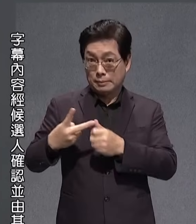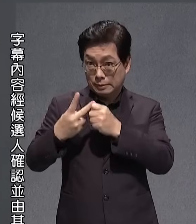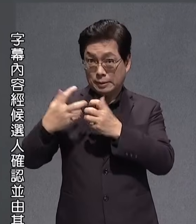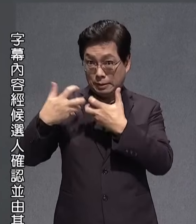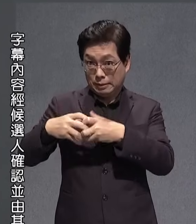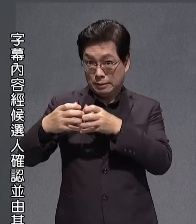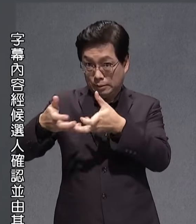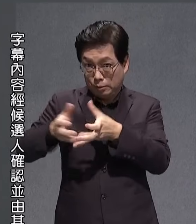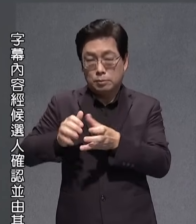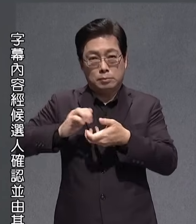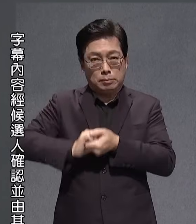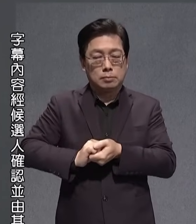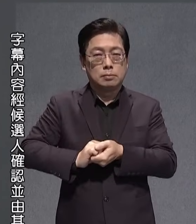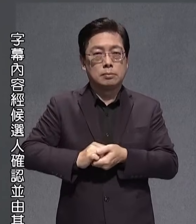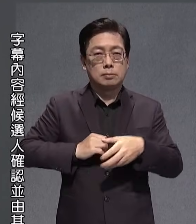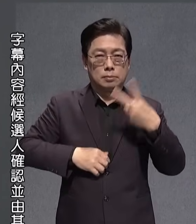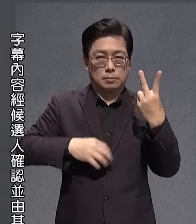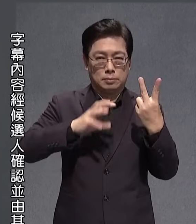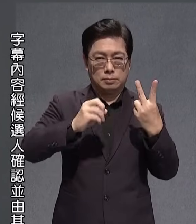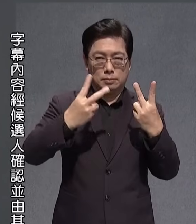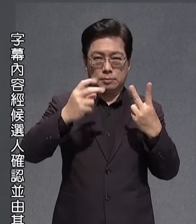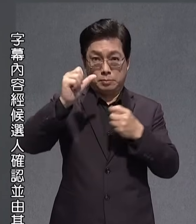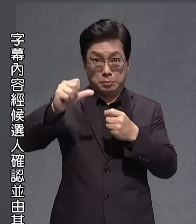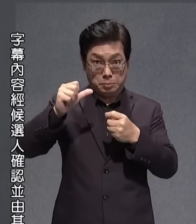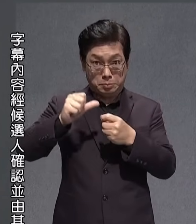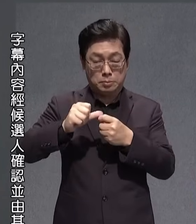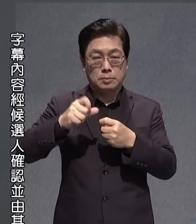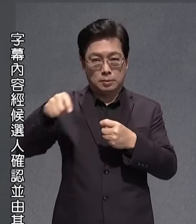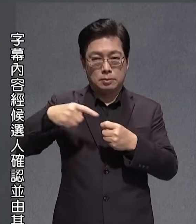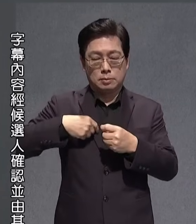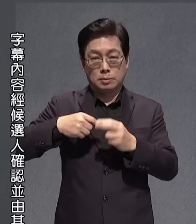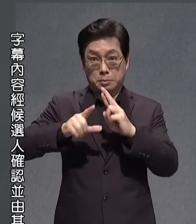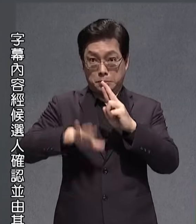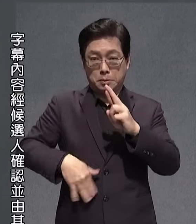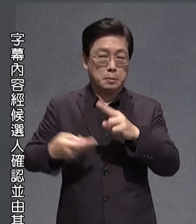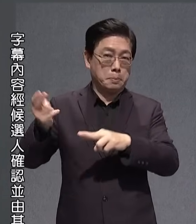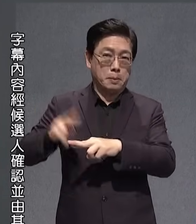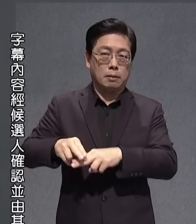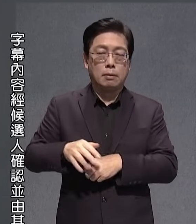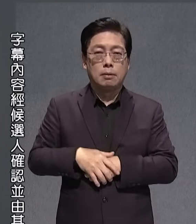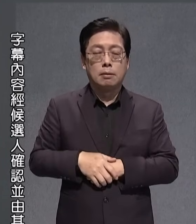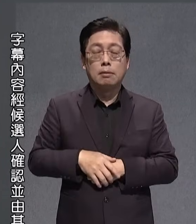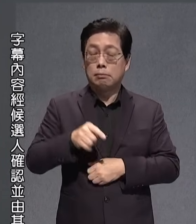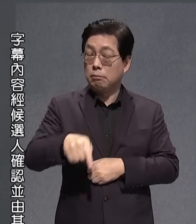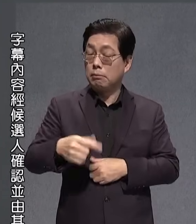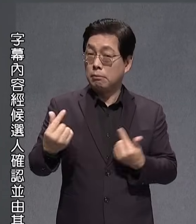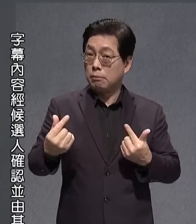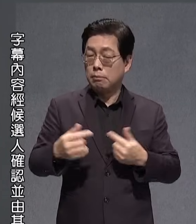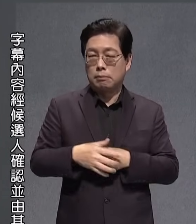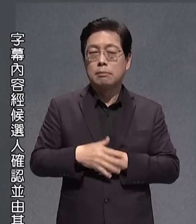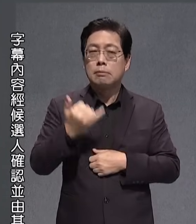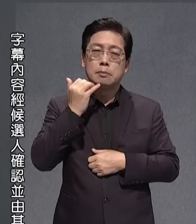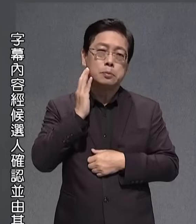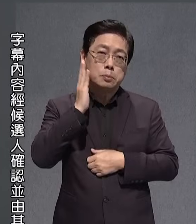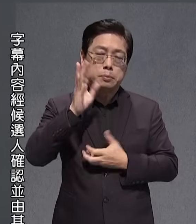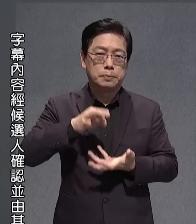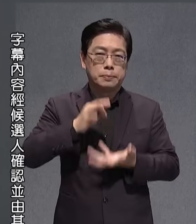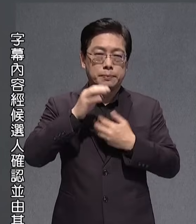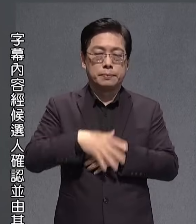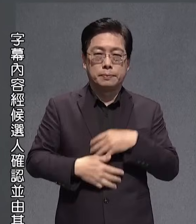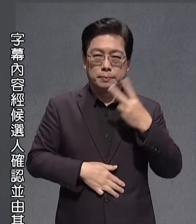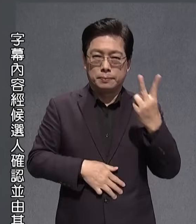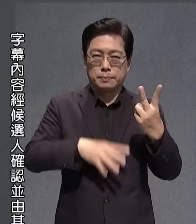组一定要在2025的年中能够除役。在这种状况之下，顺势提出